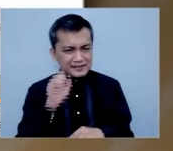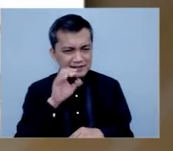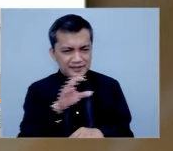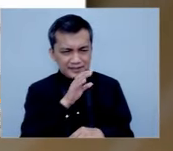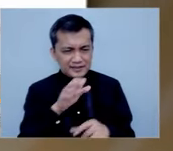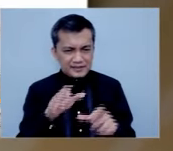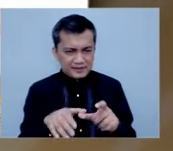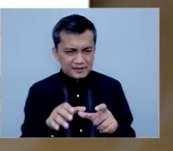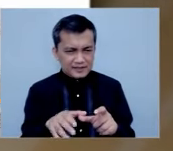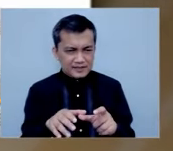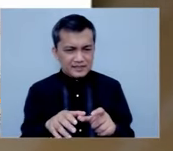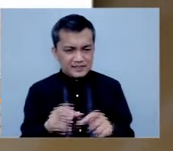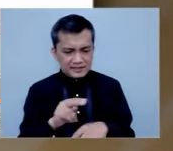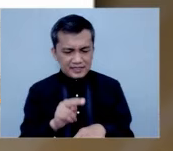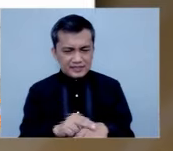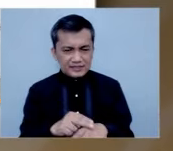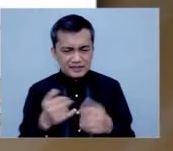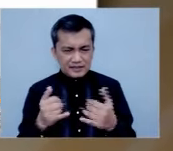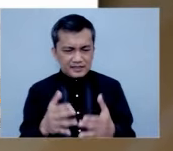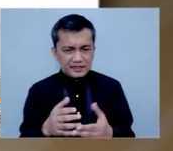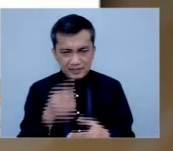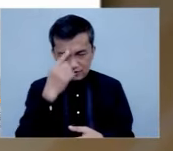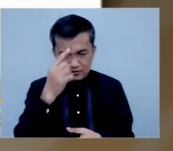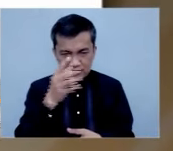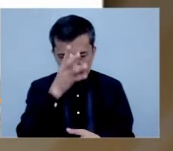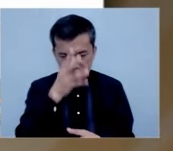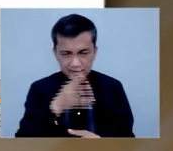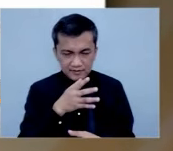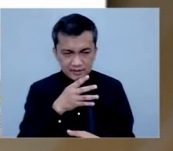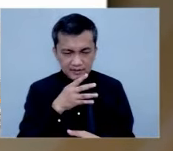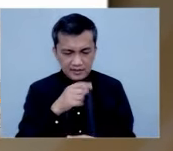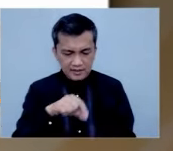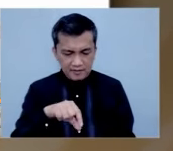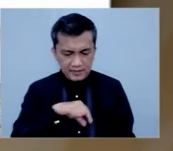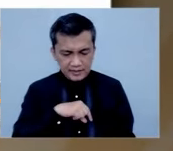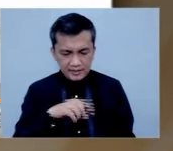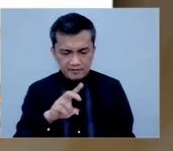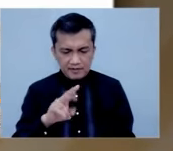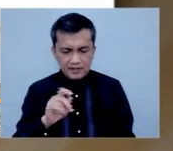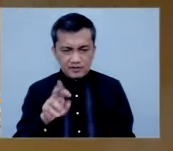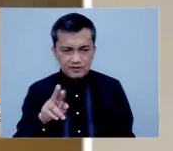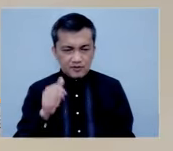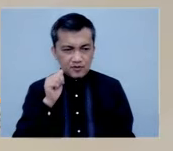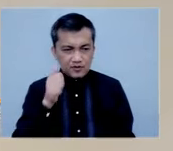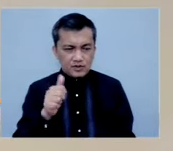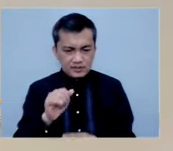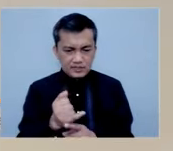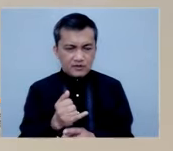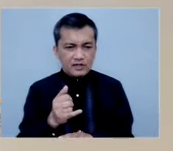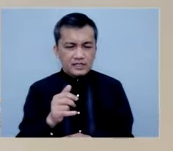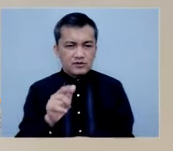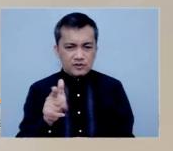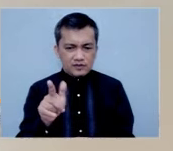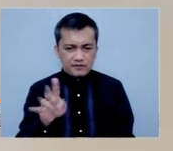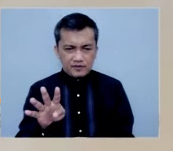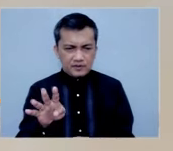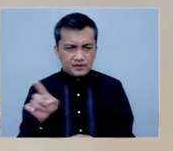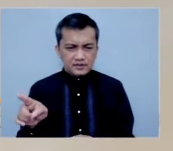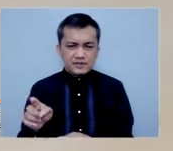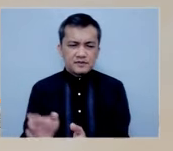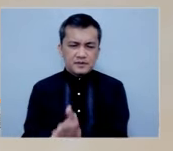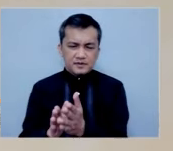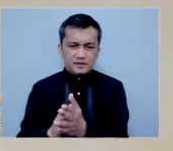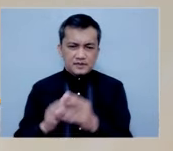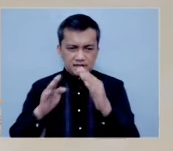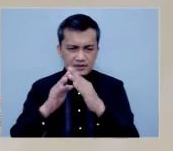PWD, national athlete, solo parent at may Medal of Valor bukas, January 24. Bagay na pinuri ni